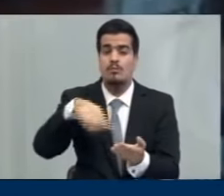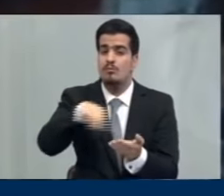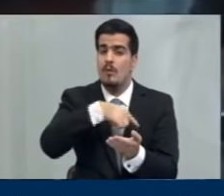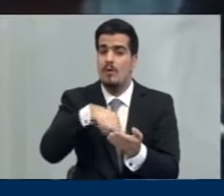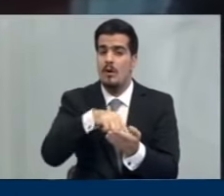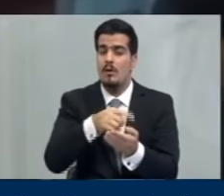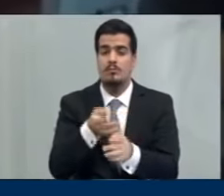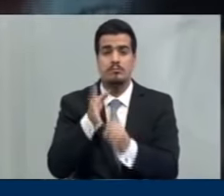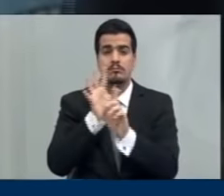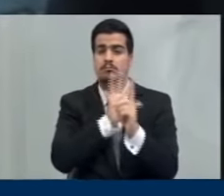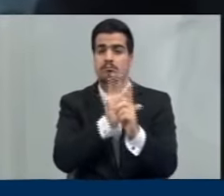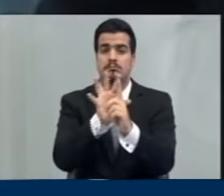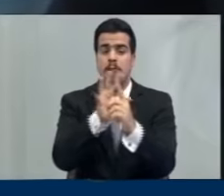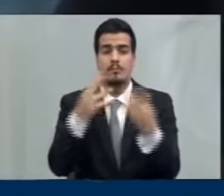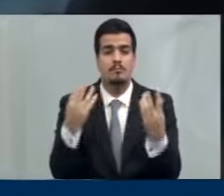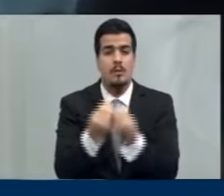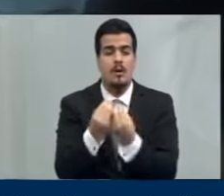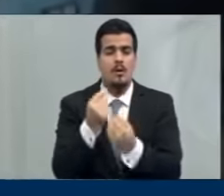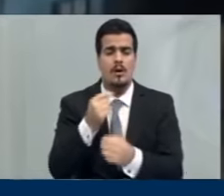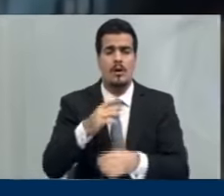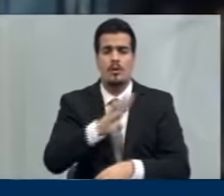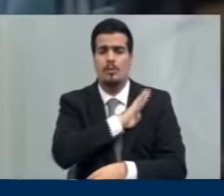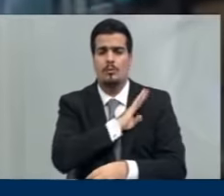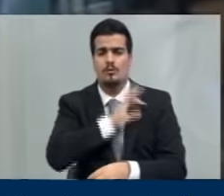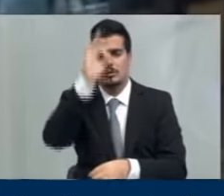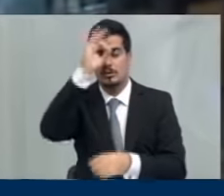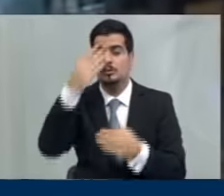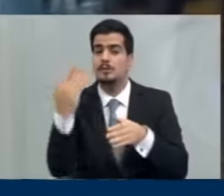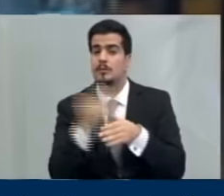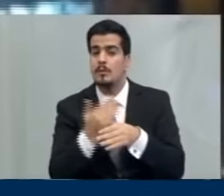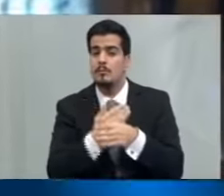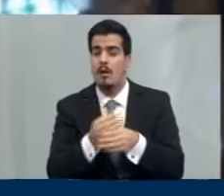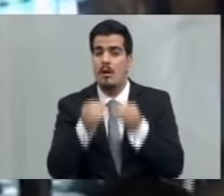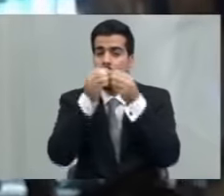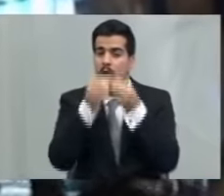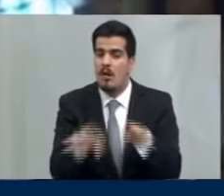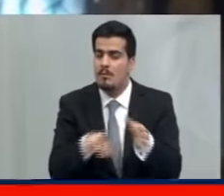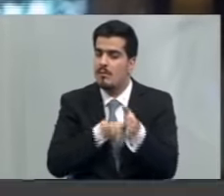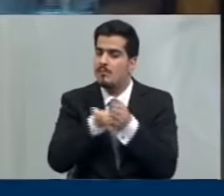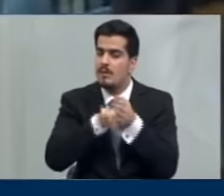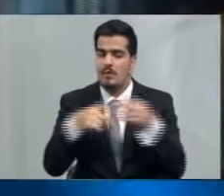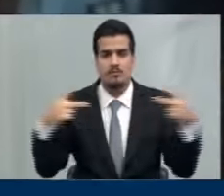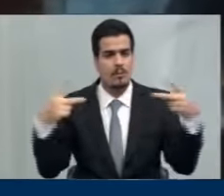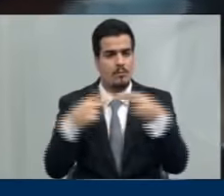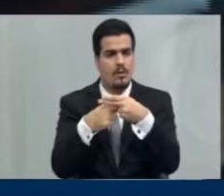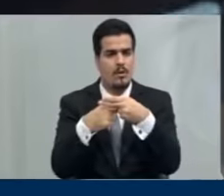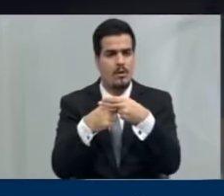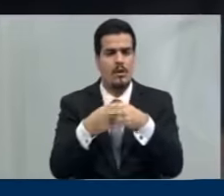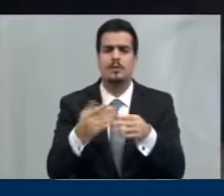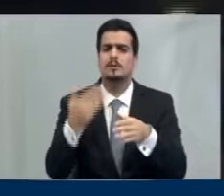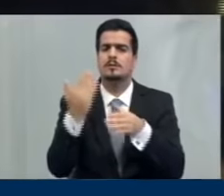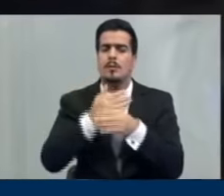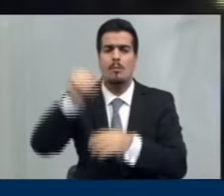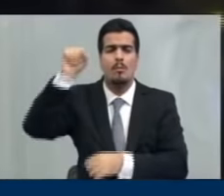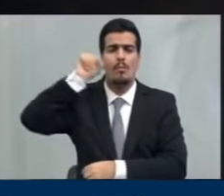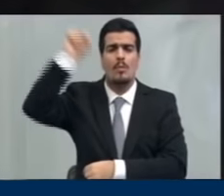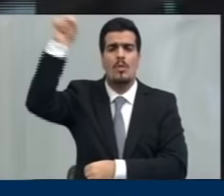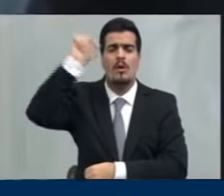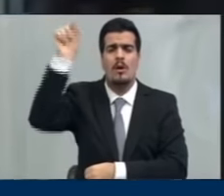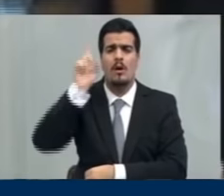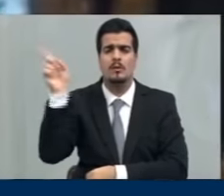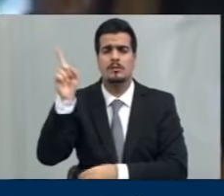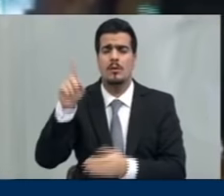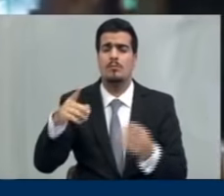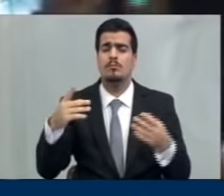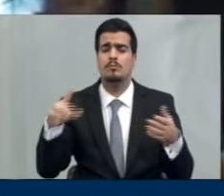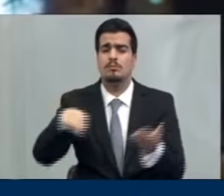تلحق الضرر بالممتلكات العامة والخاصة إلى أنه لن يسمح لهم بتنظيم تظاهرات غير